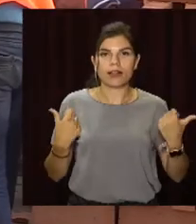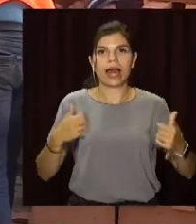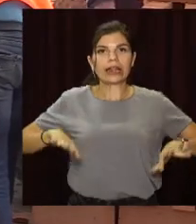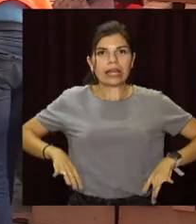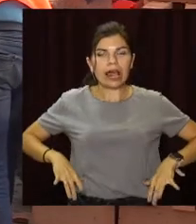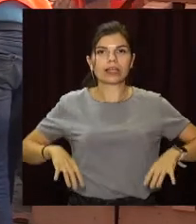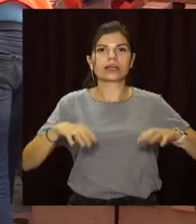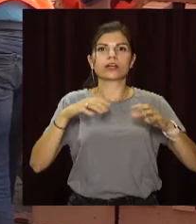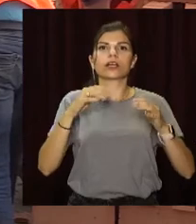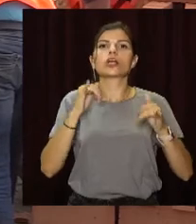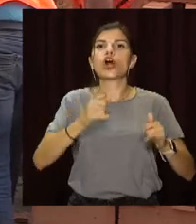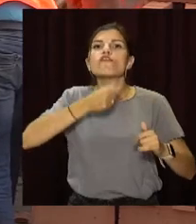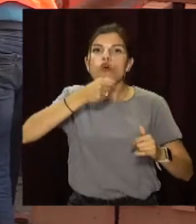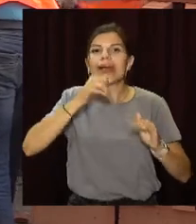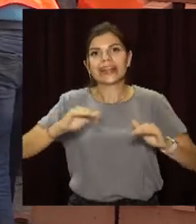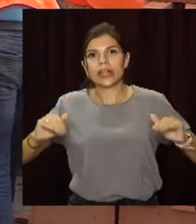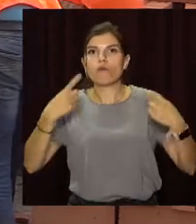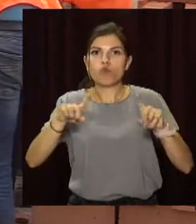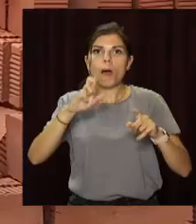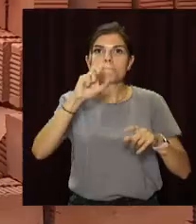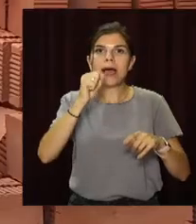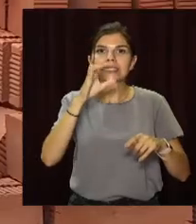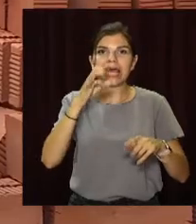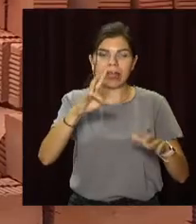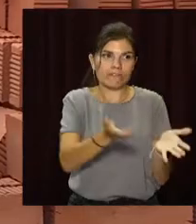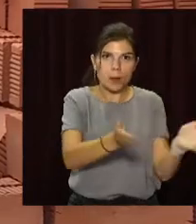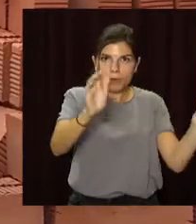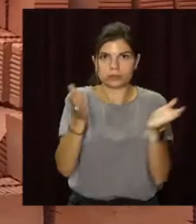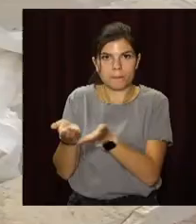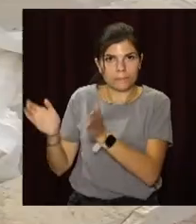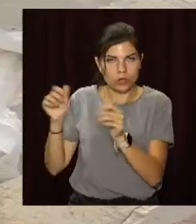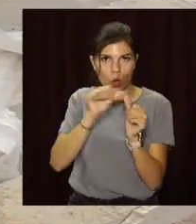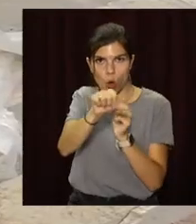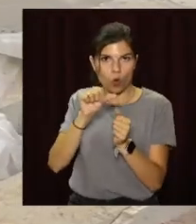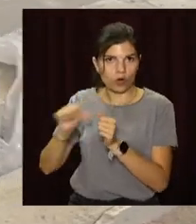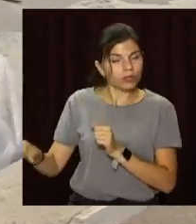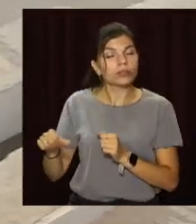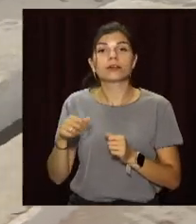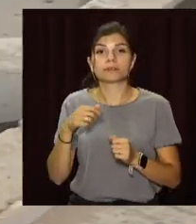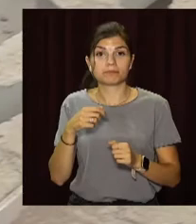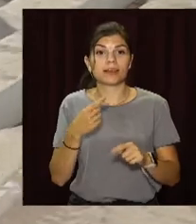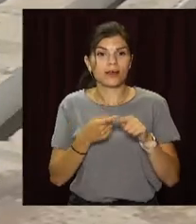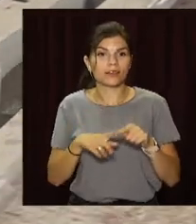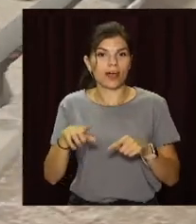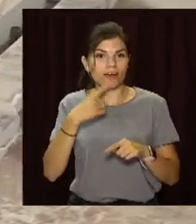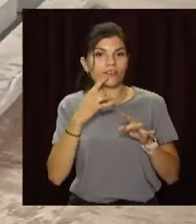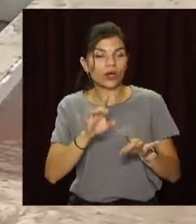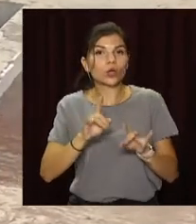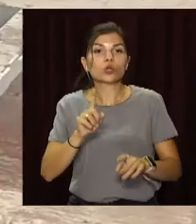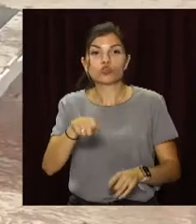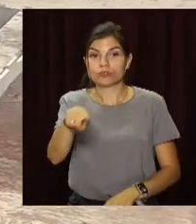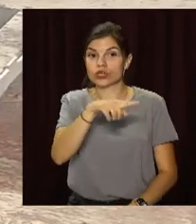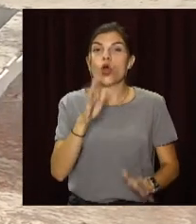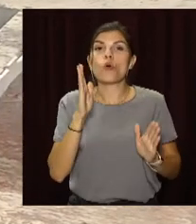зала, дві чаші для дорослих і дітей. Усе зводять за сучасними вимогами, говорить очільник будівництва Сергій Гавриленко. Крім того, комплекс